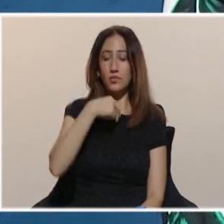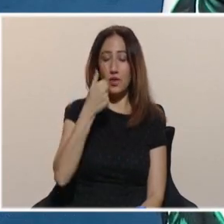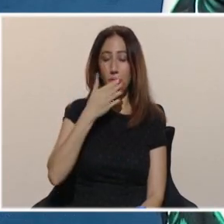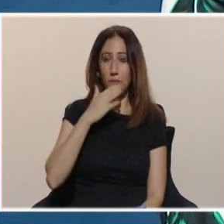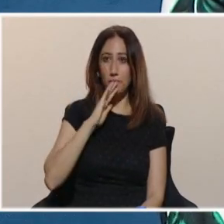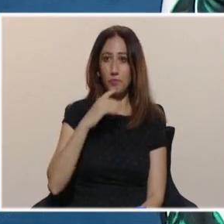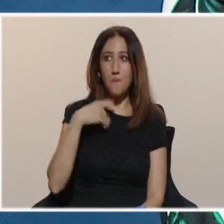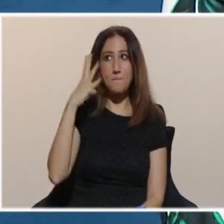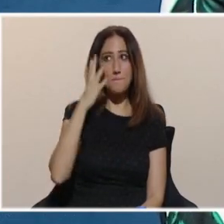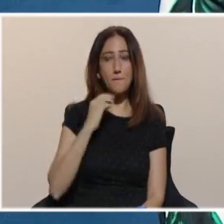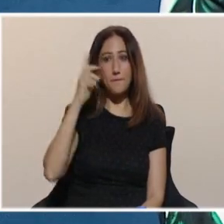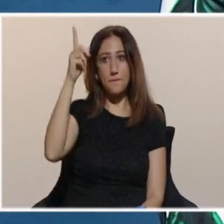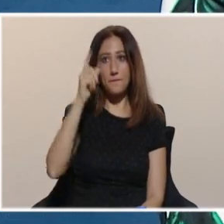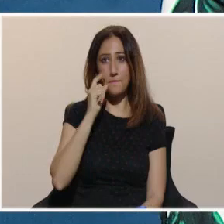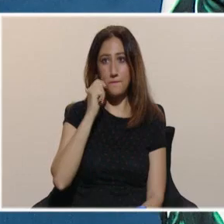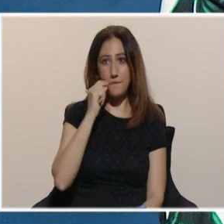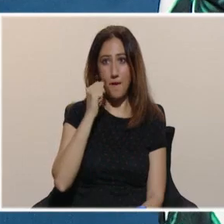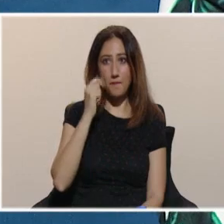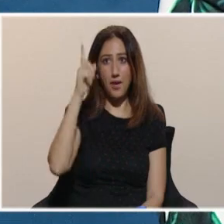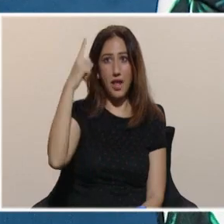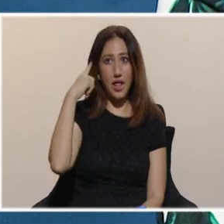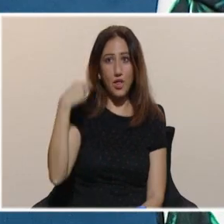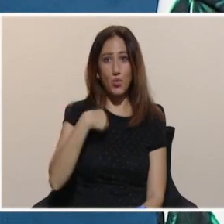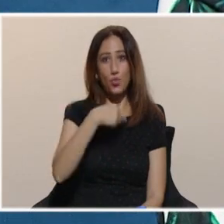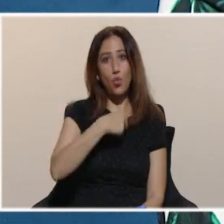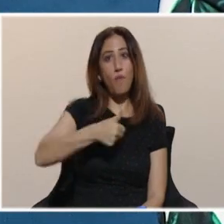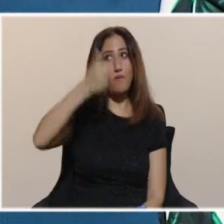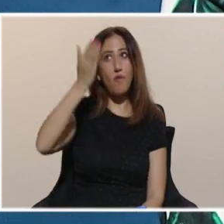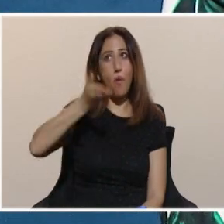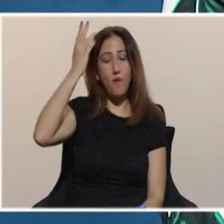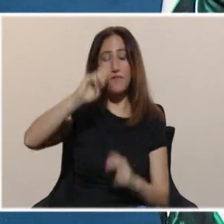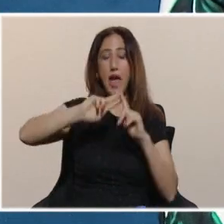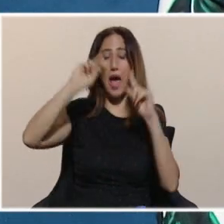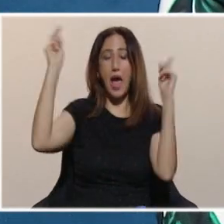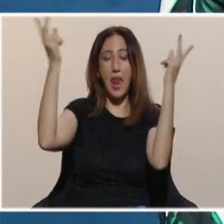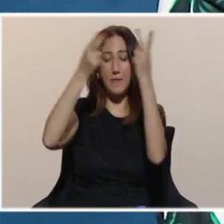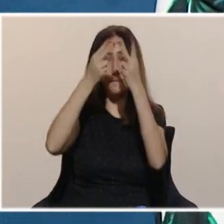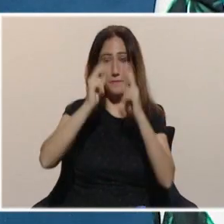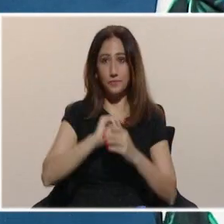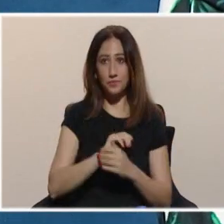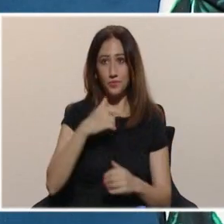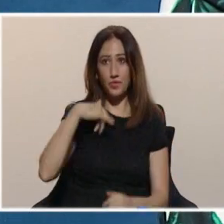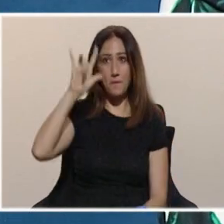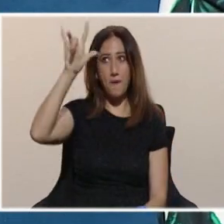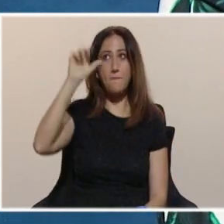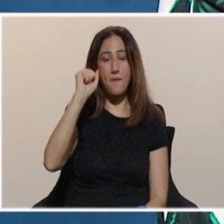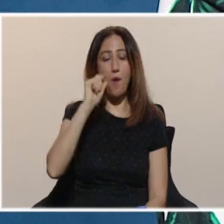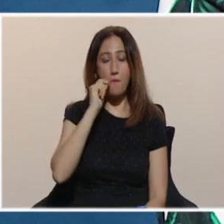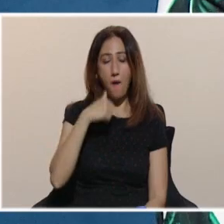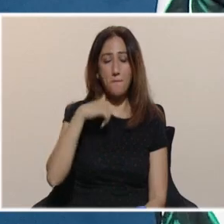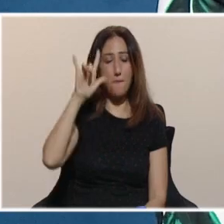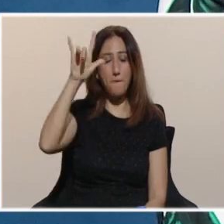فخوره بيك جدا. ان انا ابويا على فكره من احسن دكاتره العالم. انا وبحبه جدا على فكره،